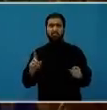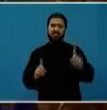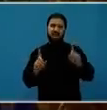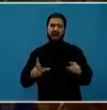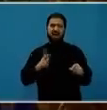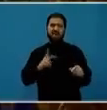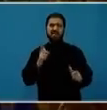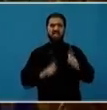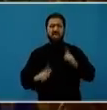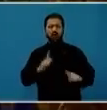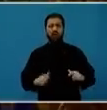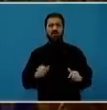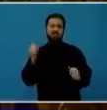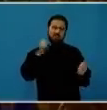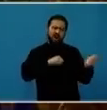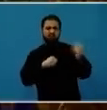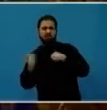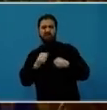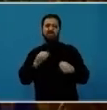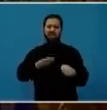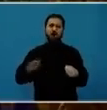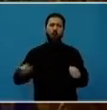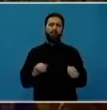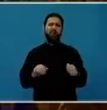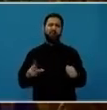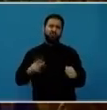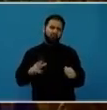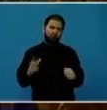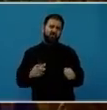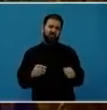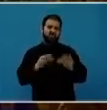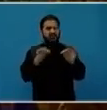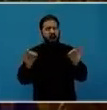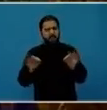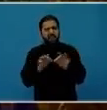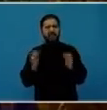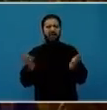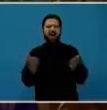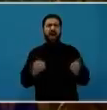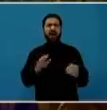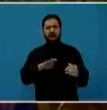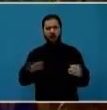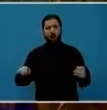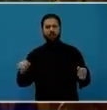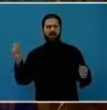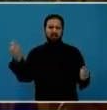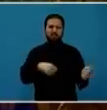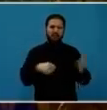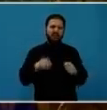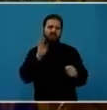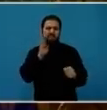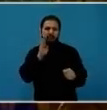și asemenea cazuri în care copiii își asupresc părinții, unii bat, alții nu le dau să cu mănânce